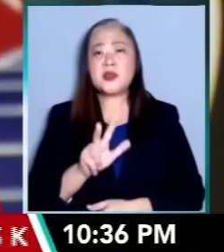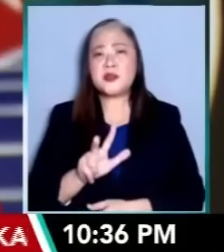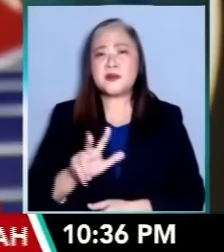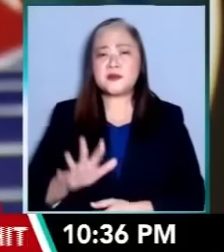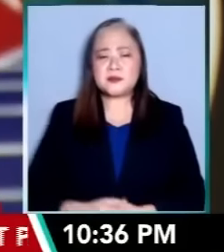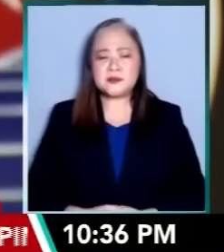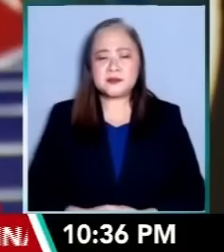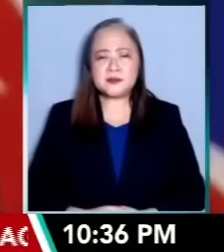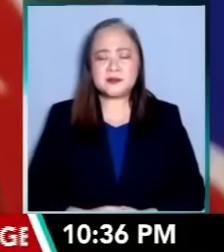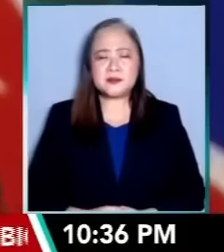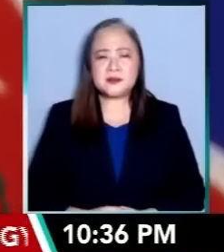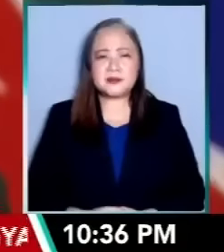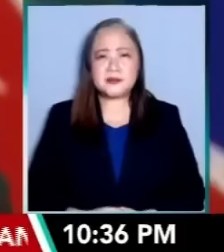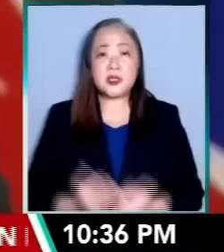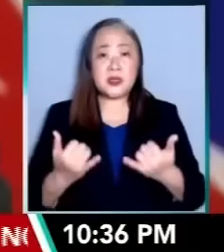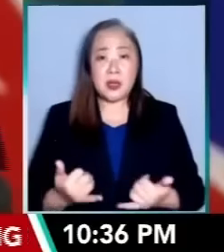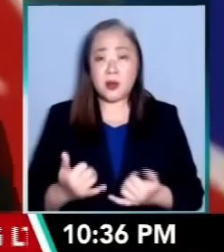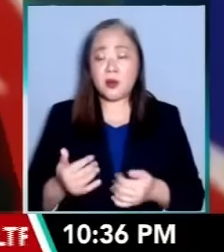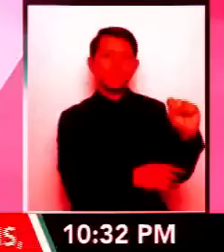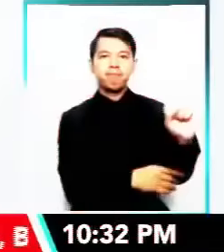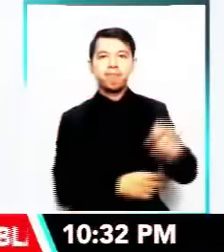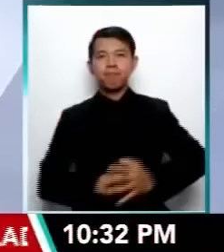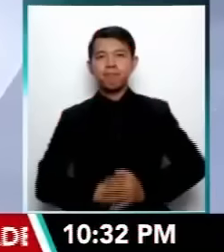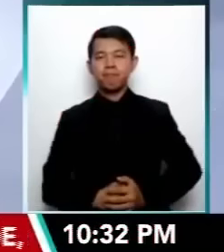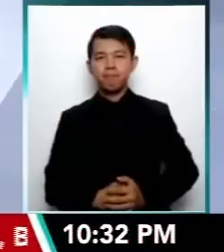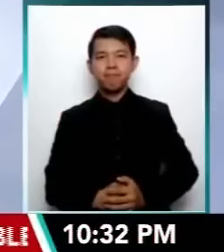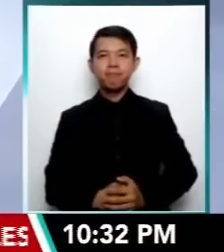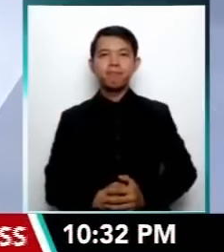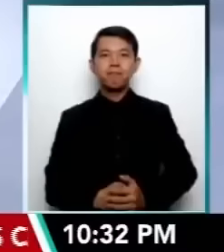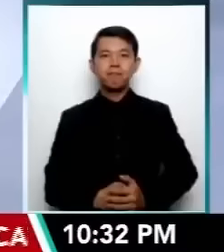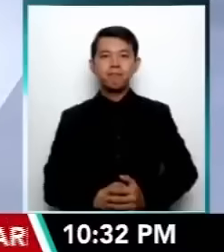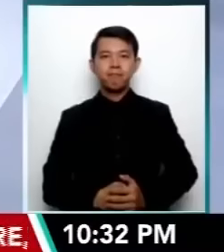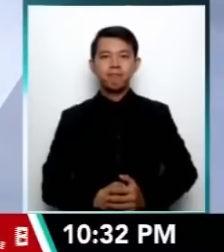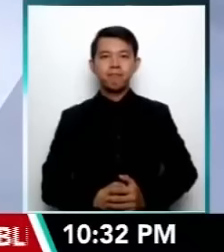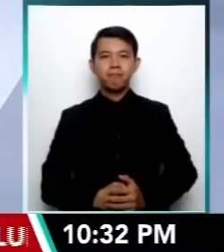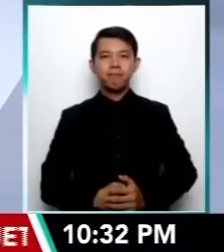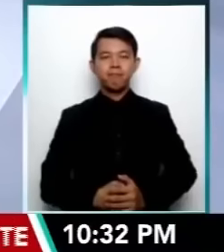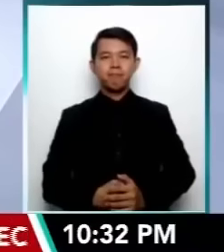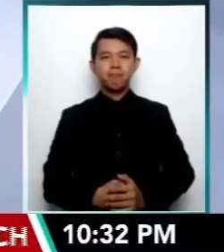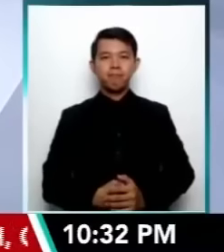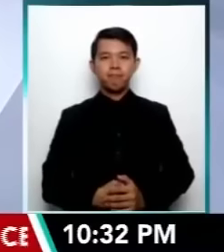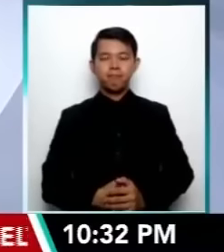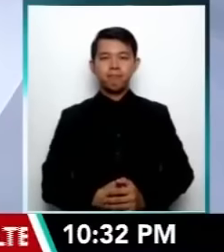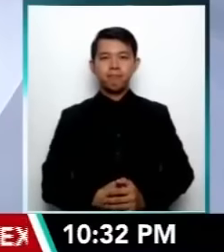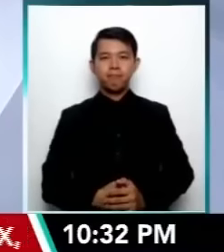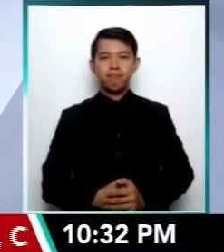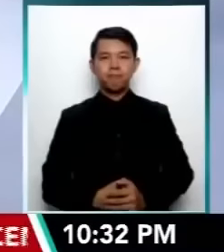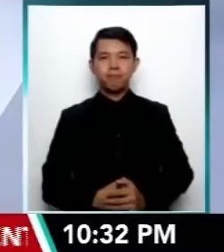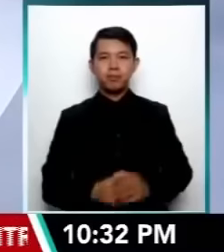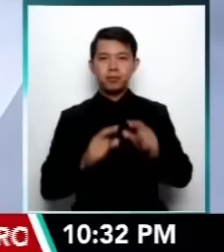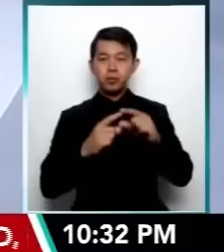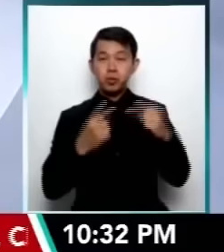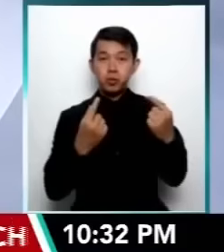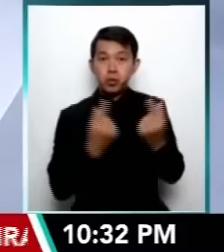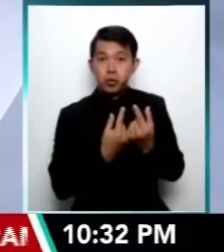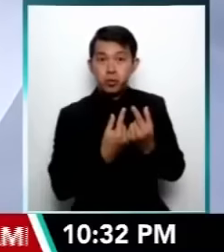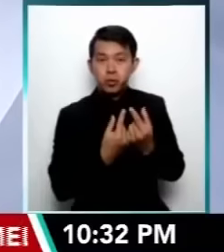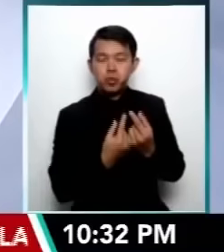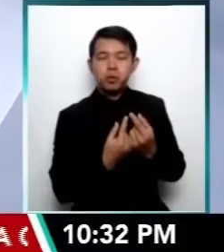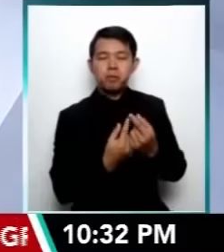major thoroughfares natin, meron ng consolidated. Extended hanggang sa susunod na dalawang linggo at tatama pa sa